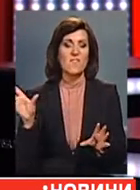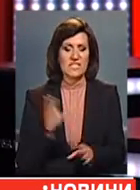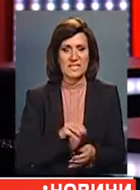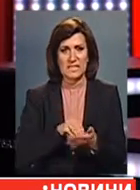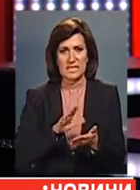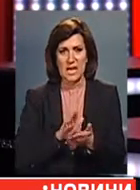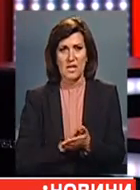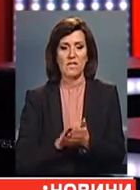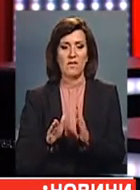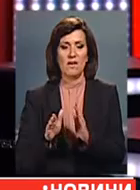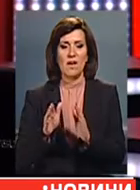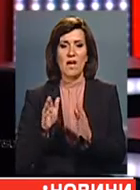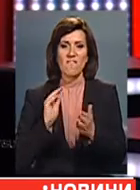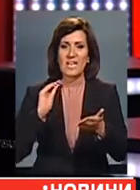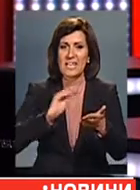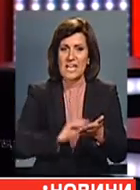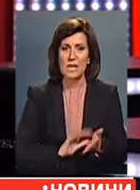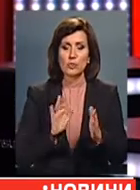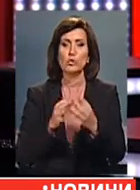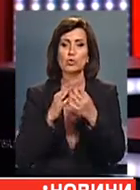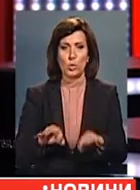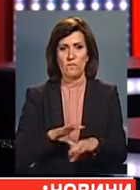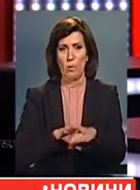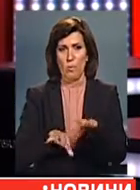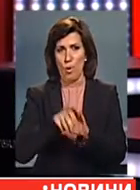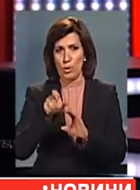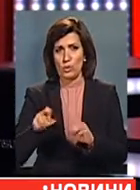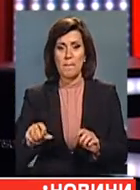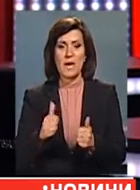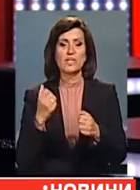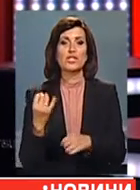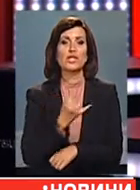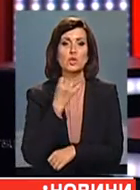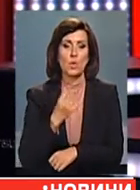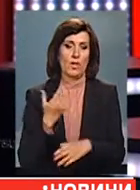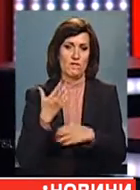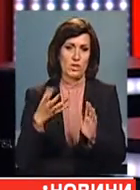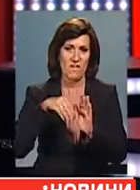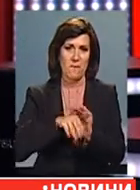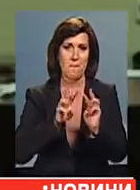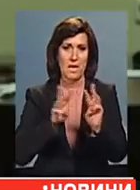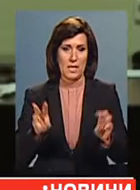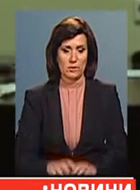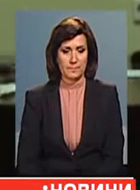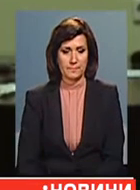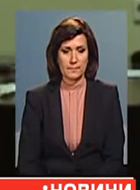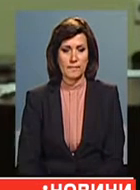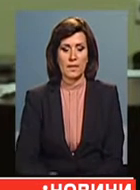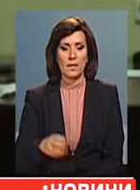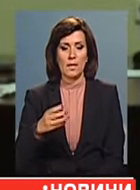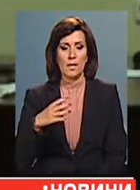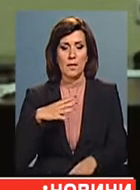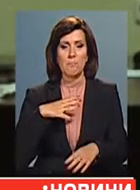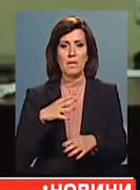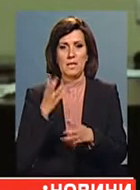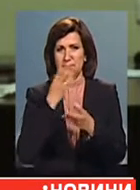дані викладатимуть лише з дозволу самих полонених. Перші історії врятованих вже у мережі. Были ложные